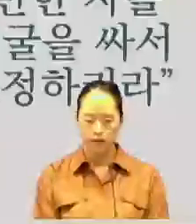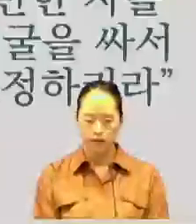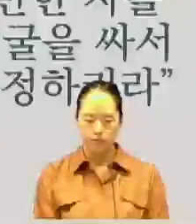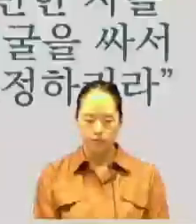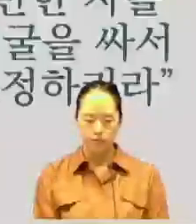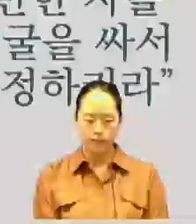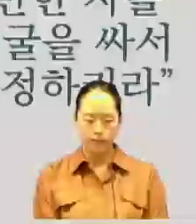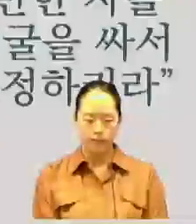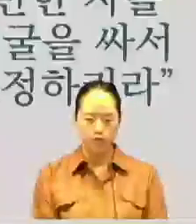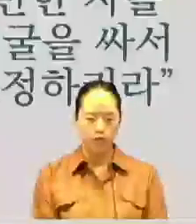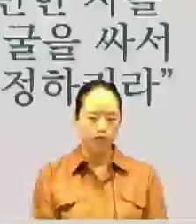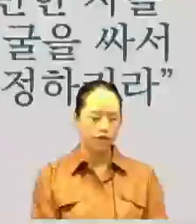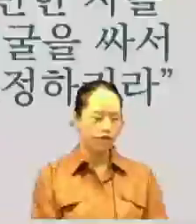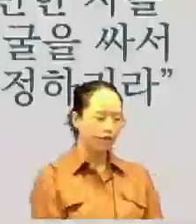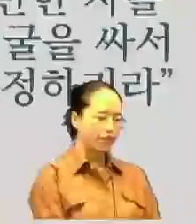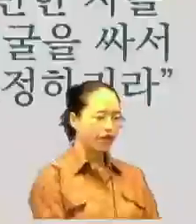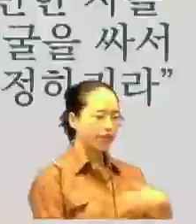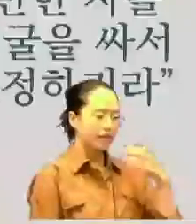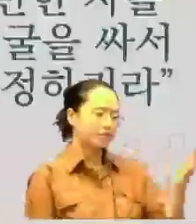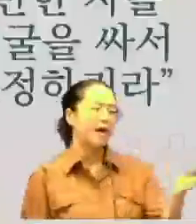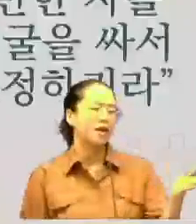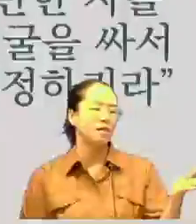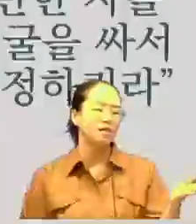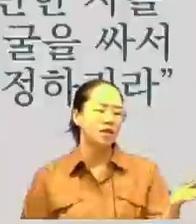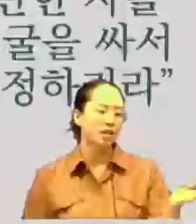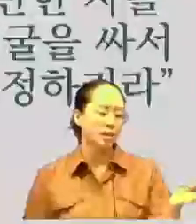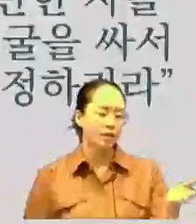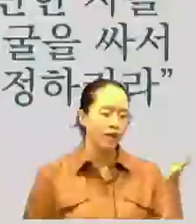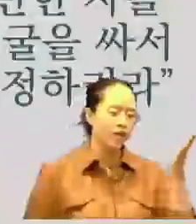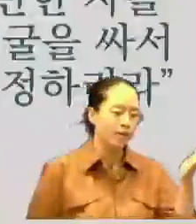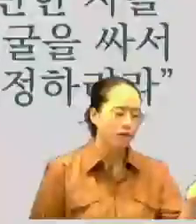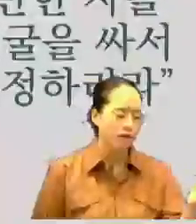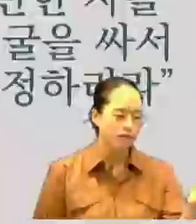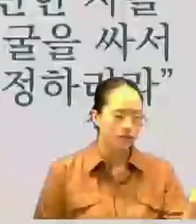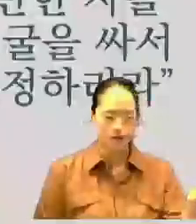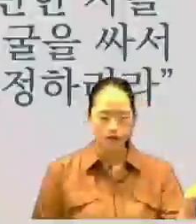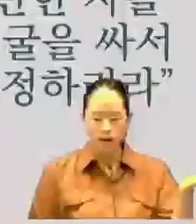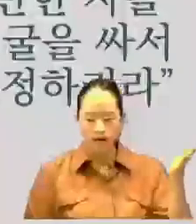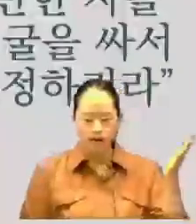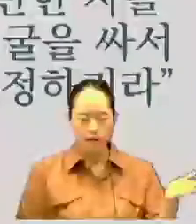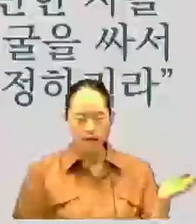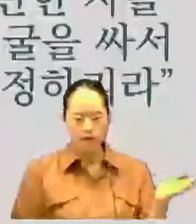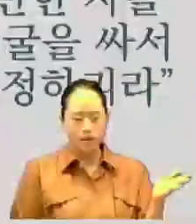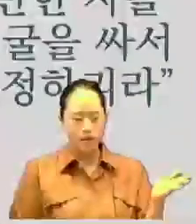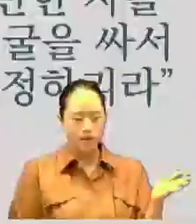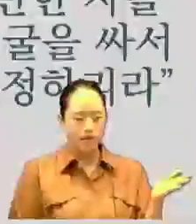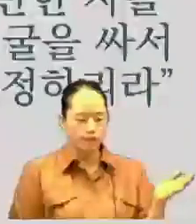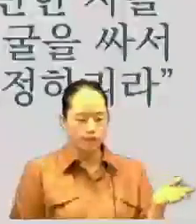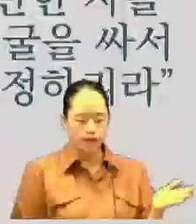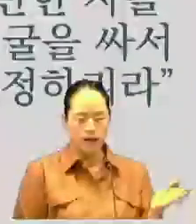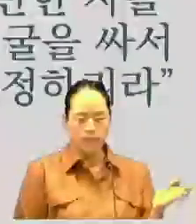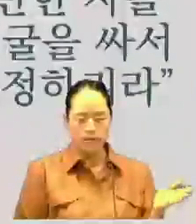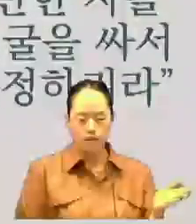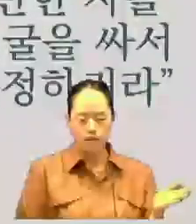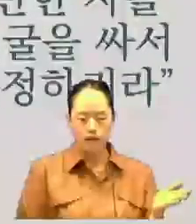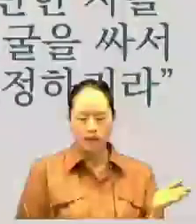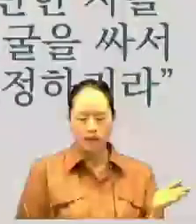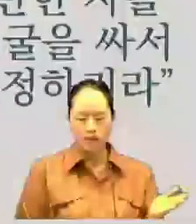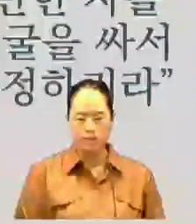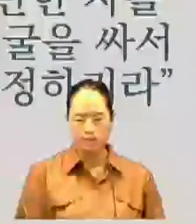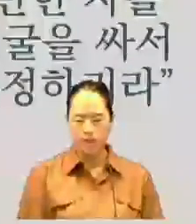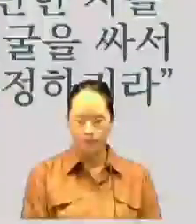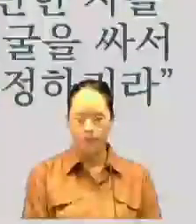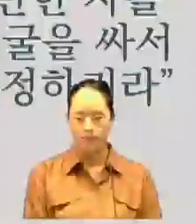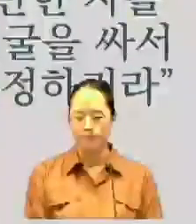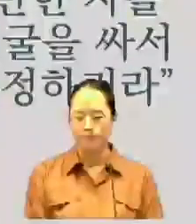判很多的事情。比如说有的时候你会觉得这个人挺坏的，然后呢你就论断他们，然后过一段